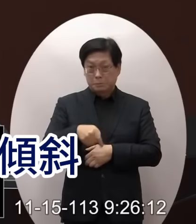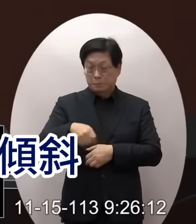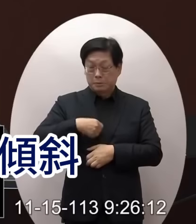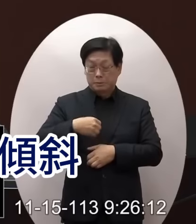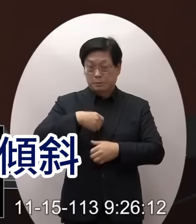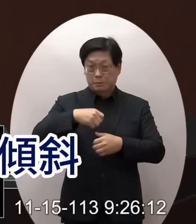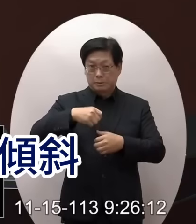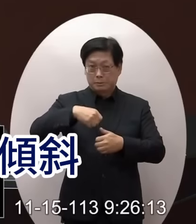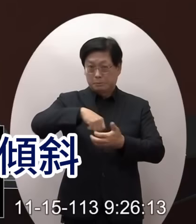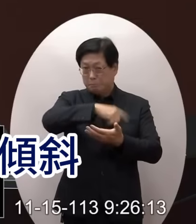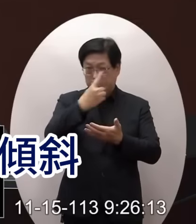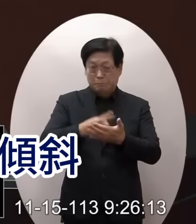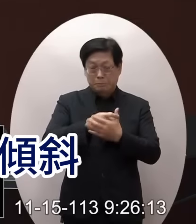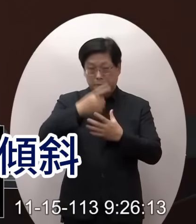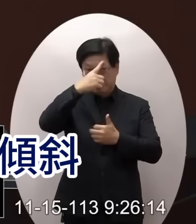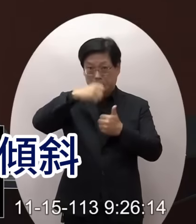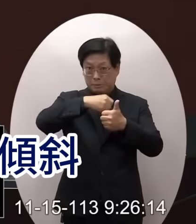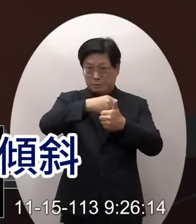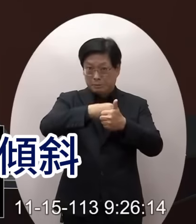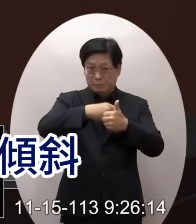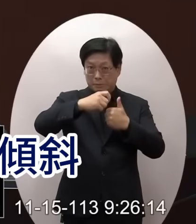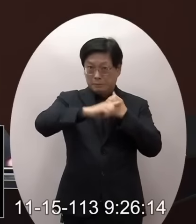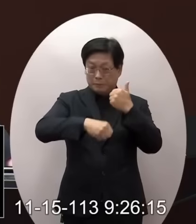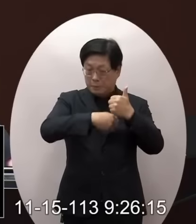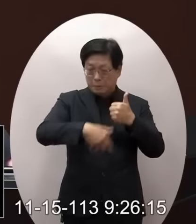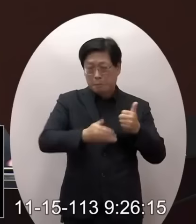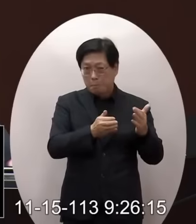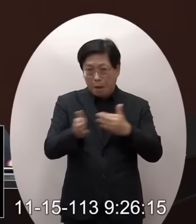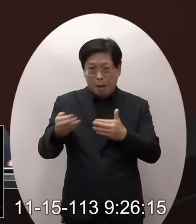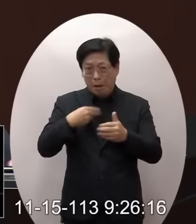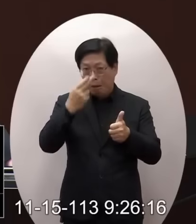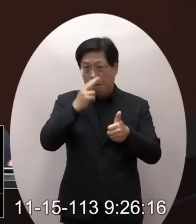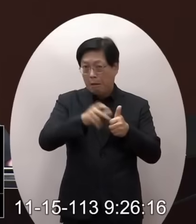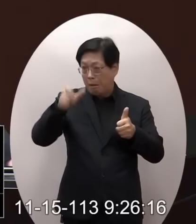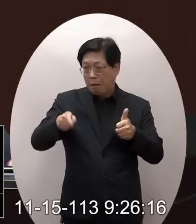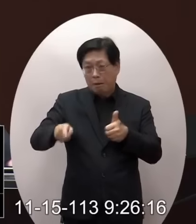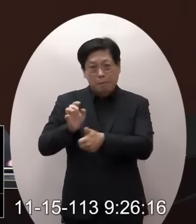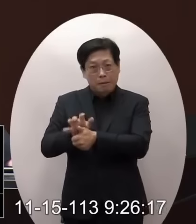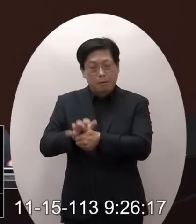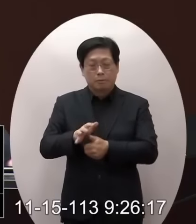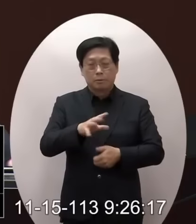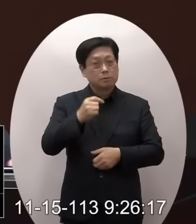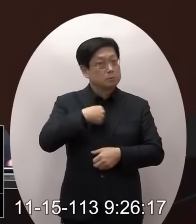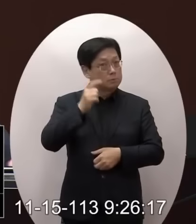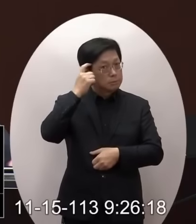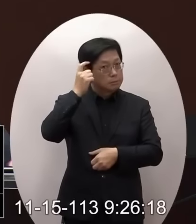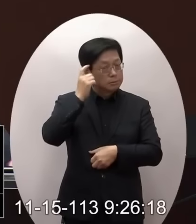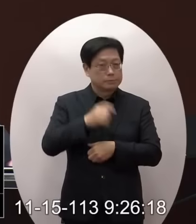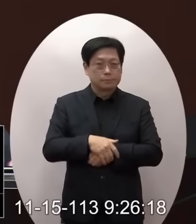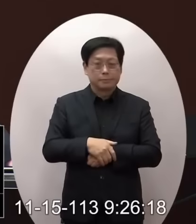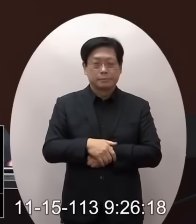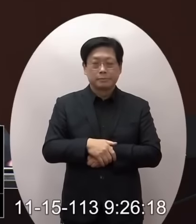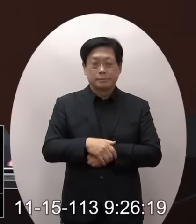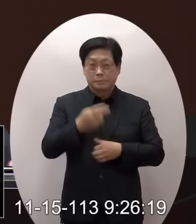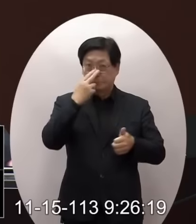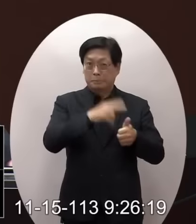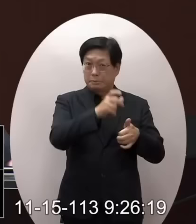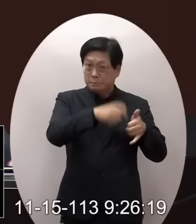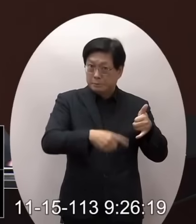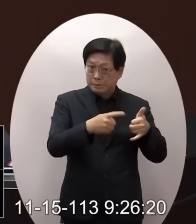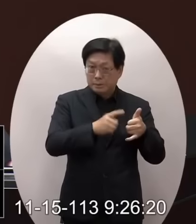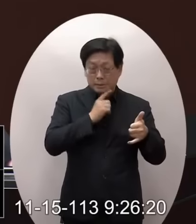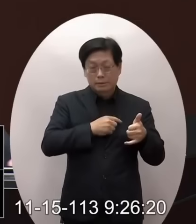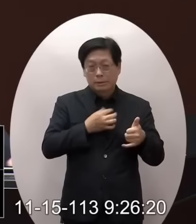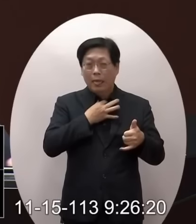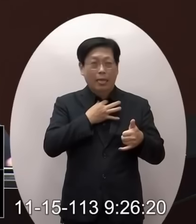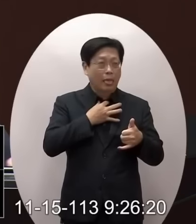法向所谓的加害者倾斜，有没有想过今天被害者无处